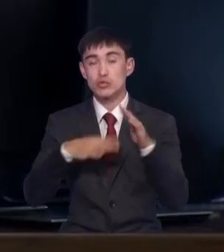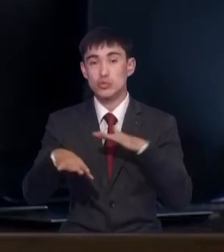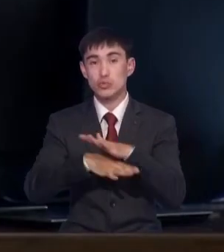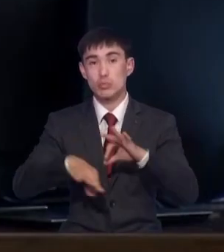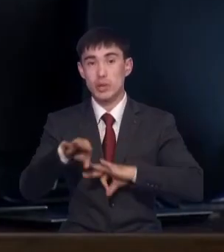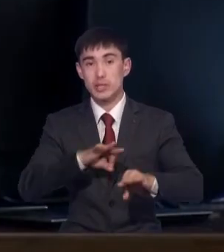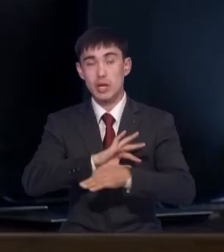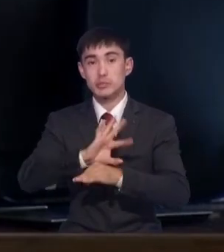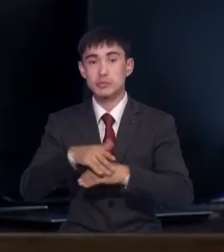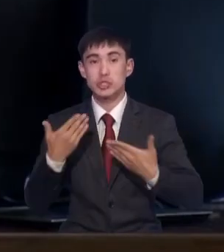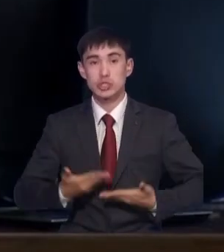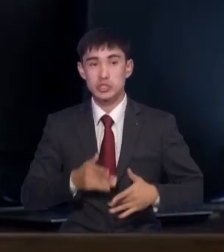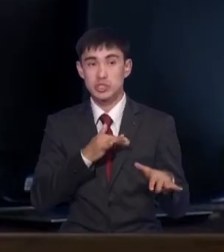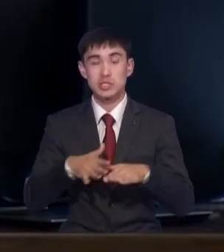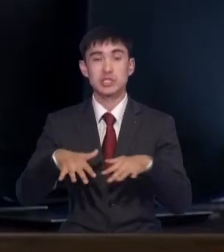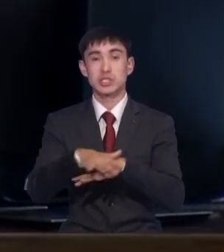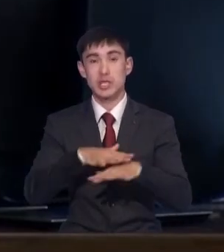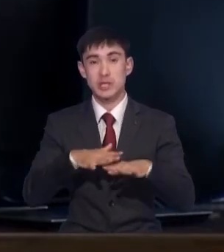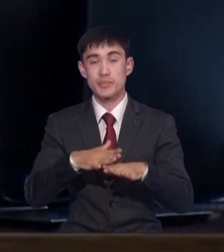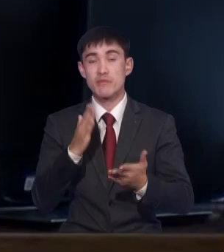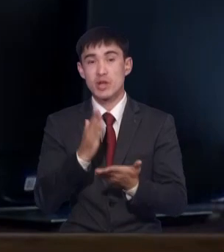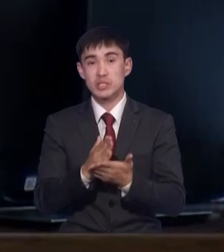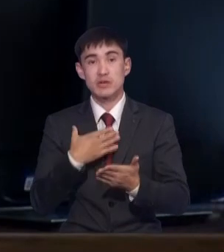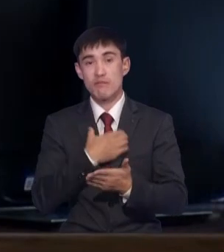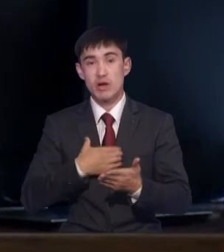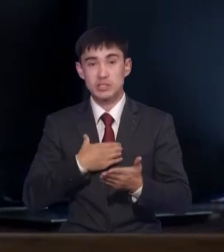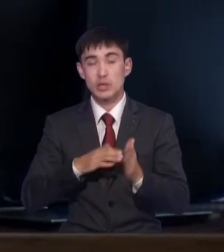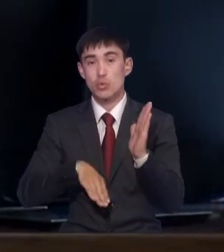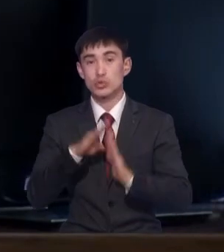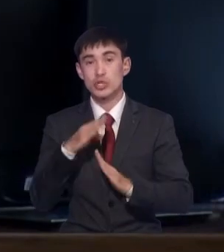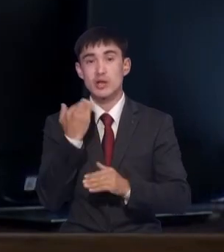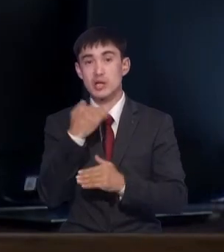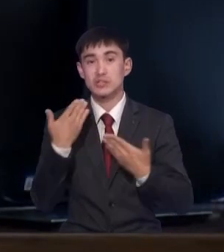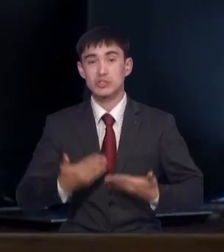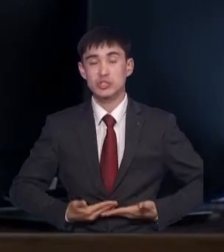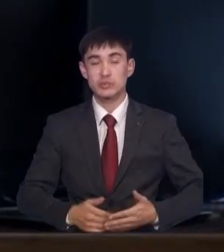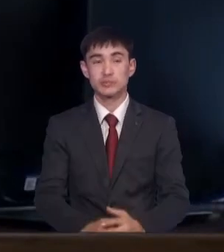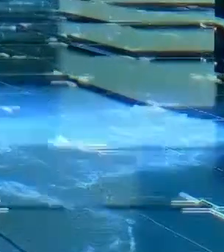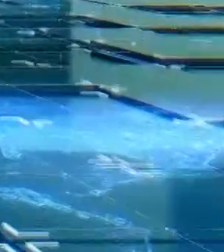проекты, которые обеспечивают жизнедеятельность населения и являются ключевыми для улучшения качества жизни.